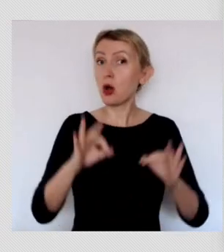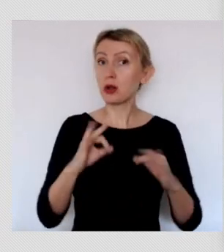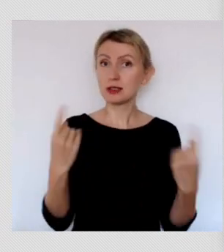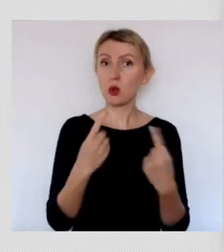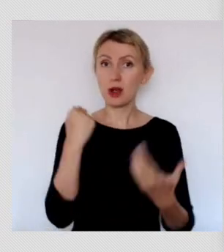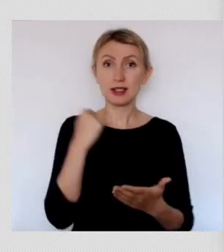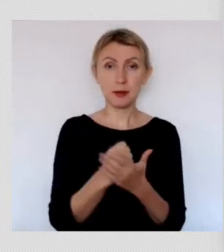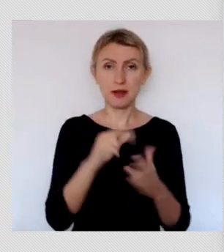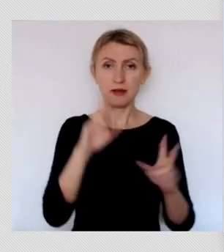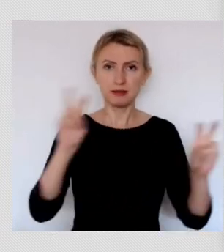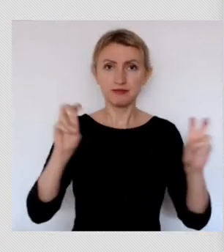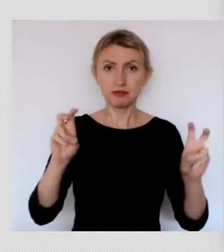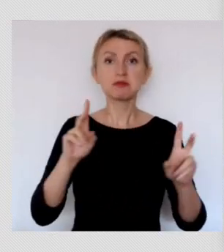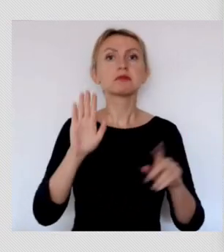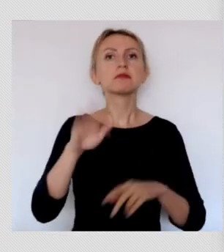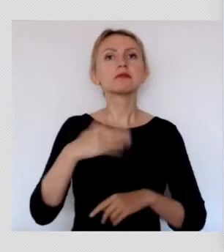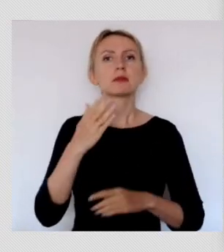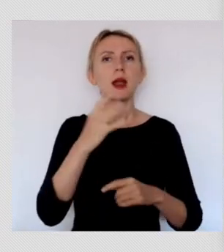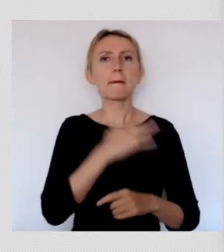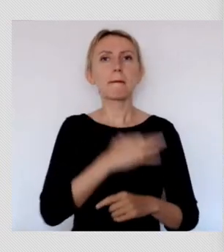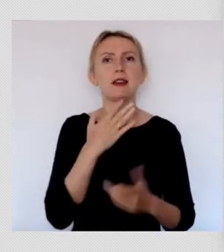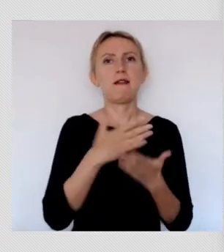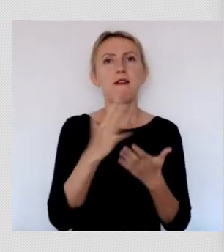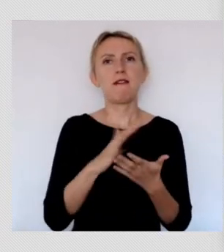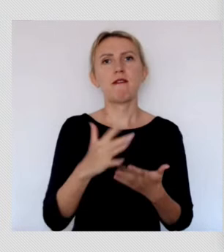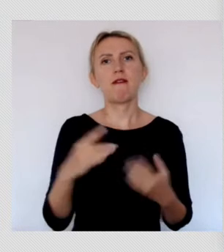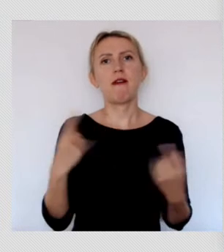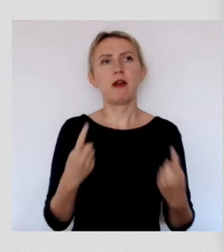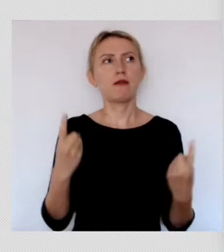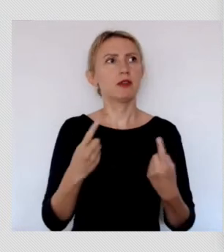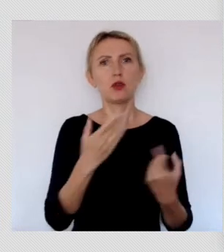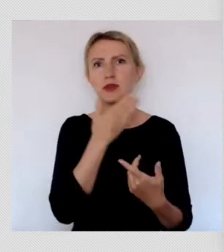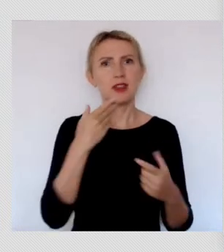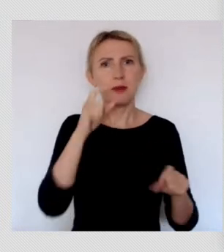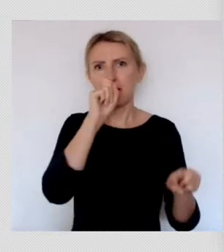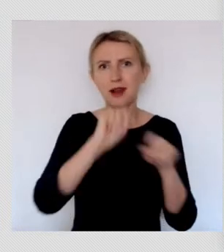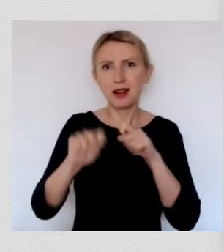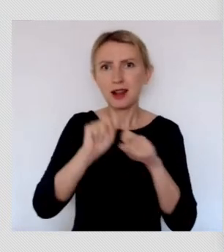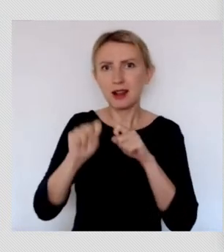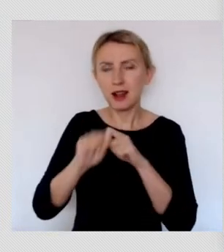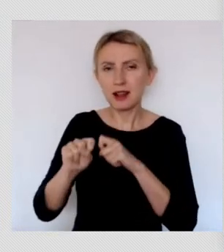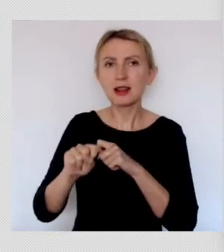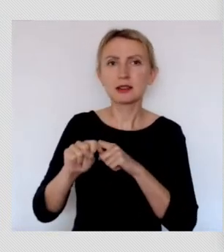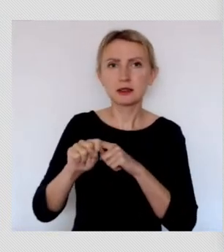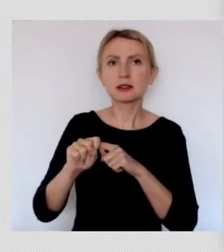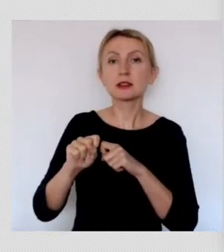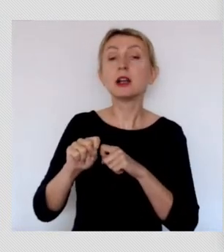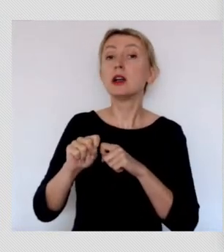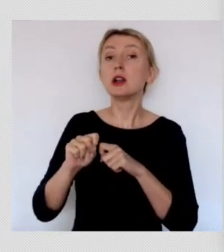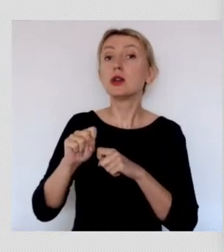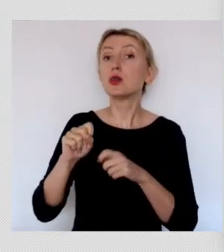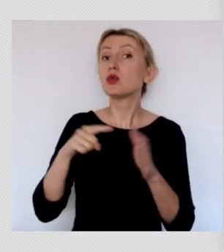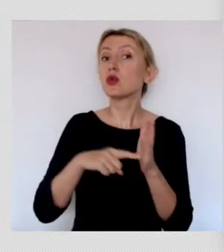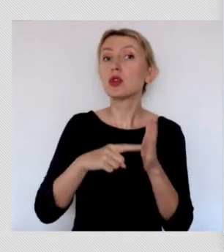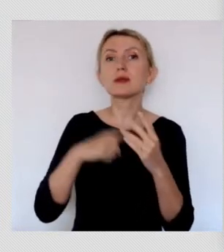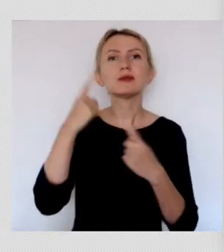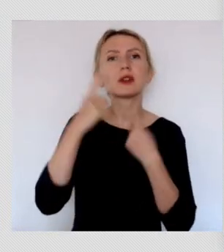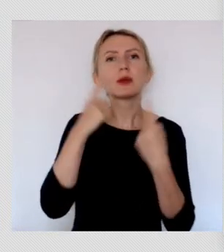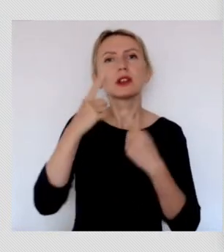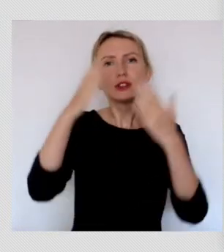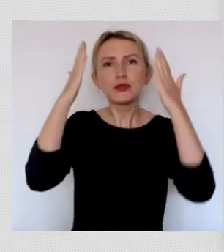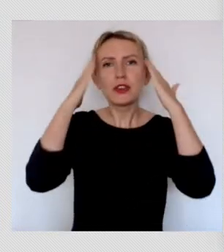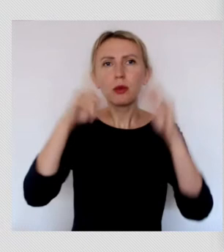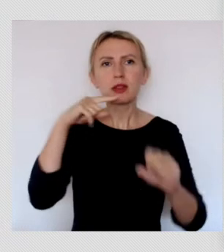prawnego pozostawiającego partyjne wydatki propagandowe poza jakąkolwiek reglamentacją, choćby ewidencyjno-sprawozdawczą, jest przemyślaną i świadomą